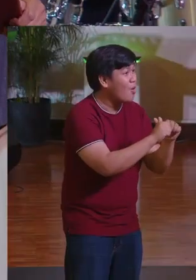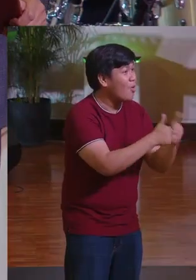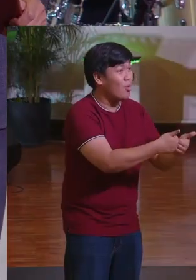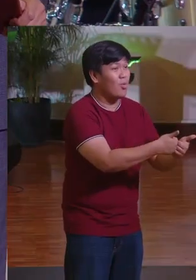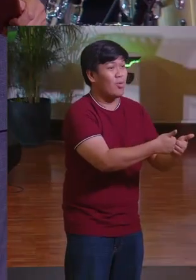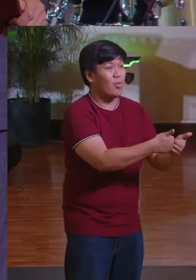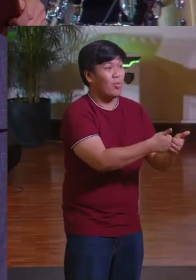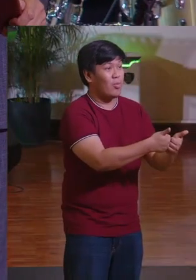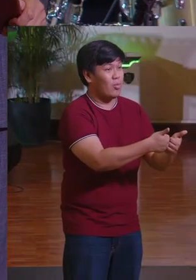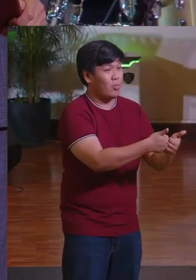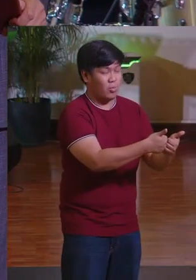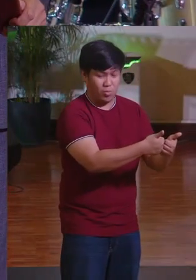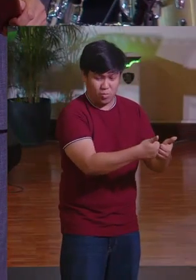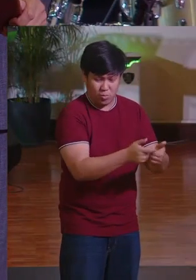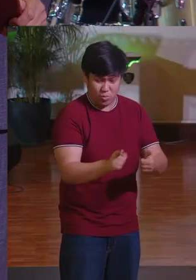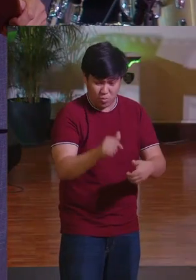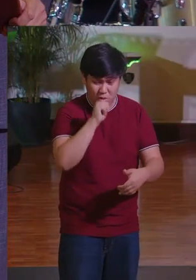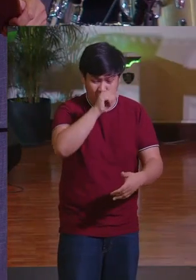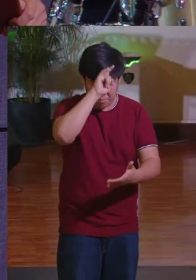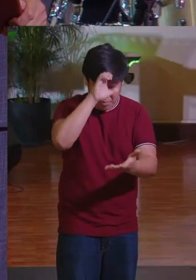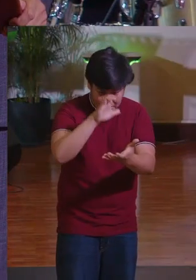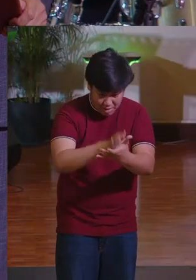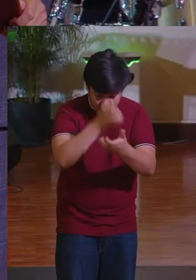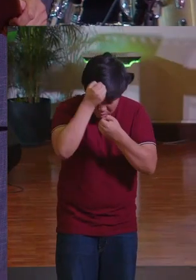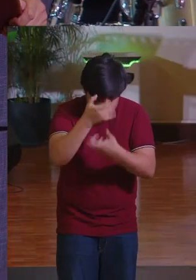sa kalooban ng iyong Diyos?